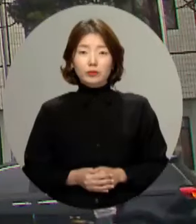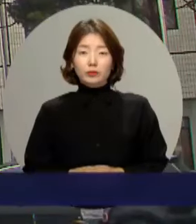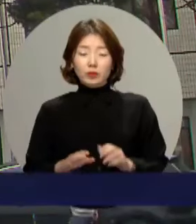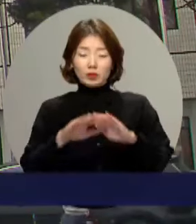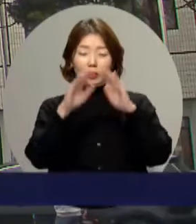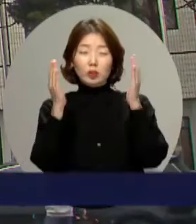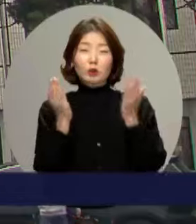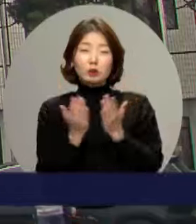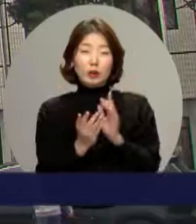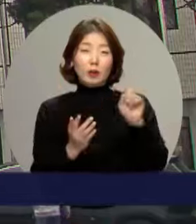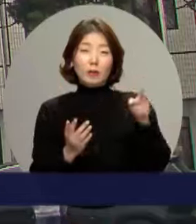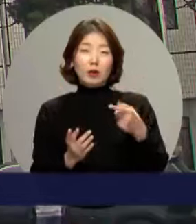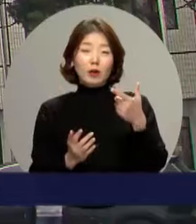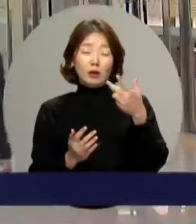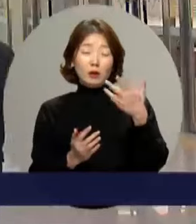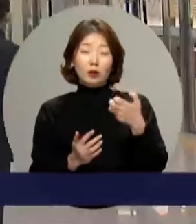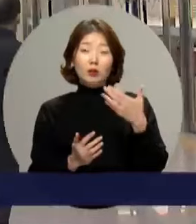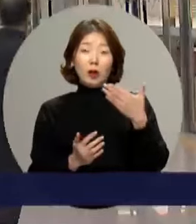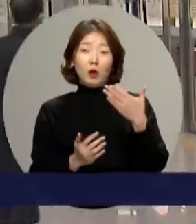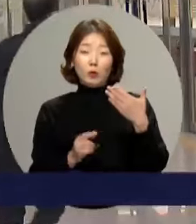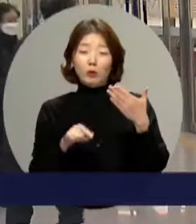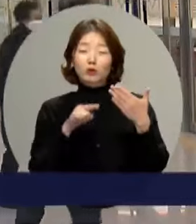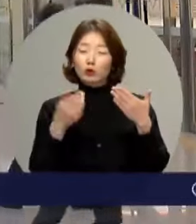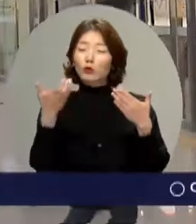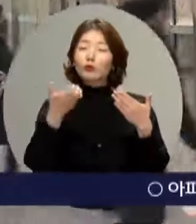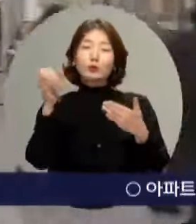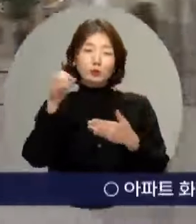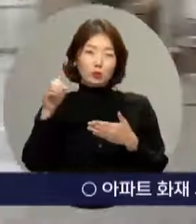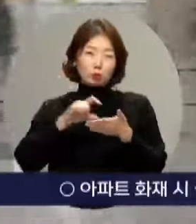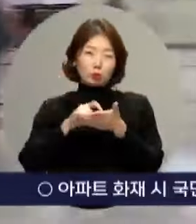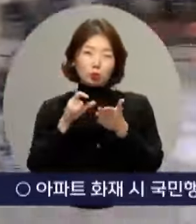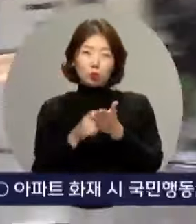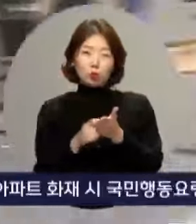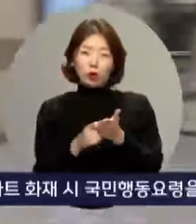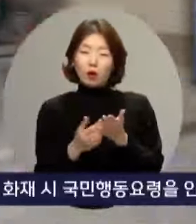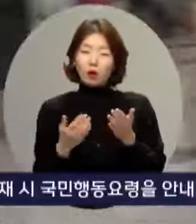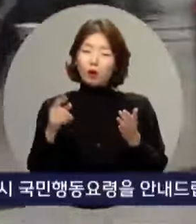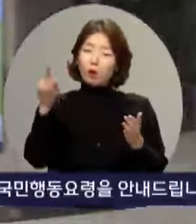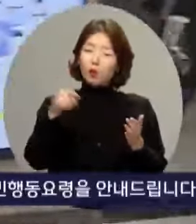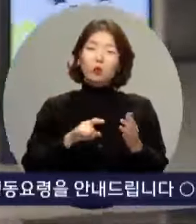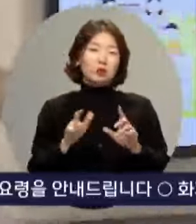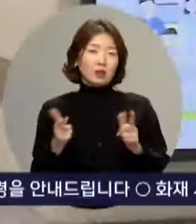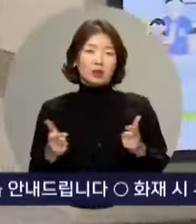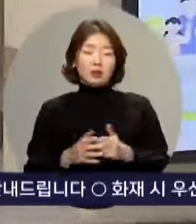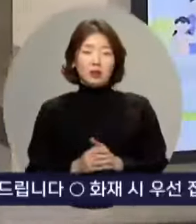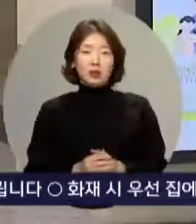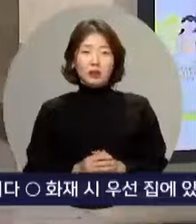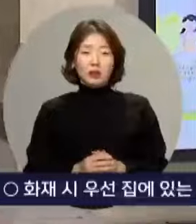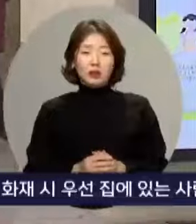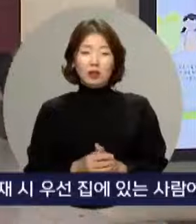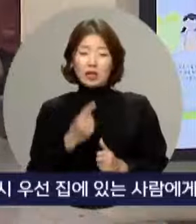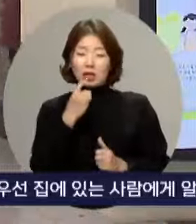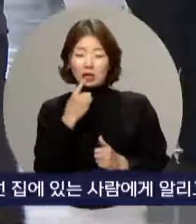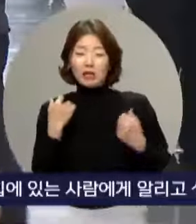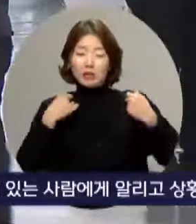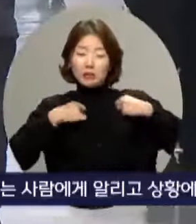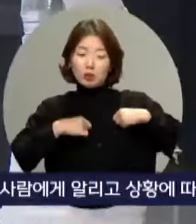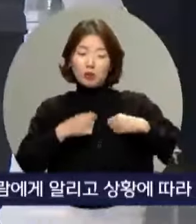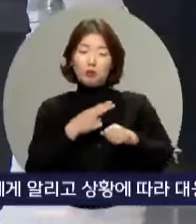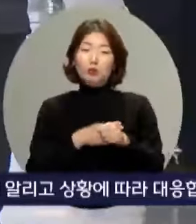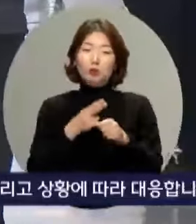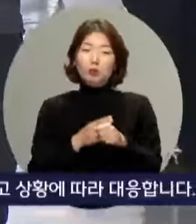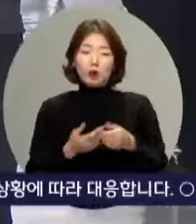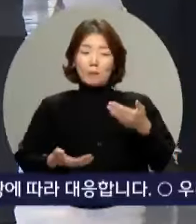전체 전공의 189명 중 90%에 가까운 전공의가 출근하지 않은 전북대 병원. 하얀 가운을 입은